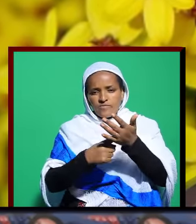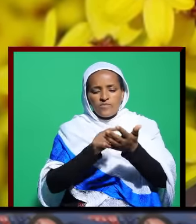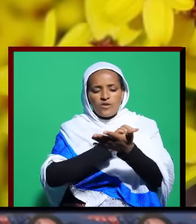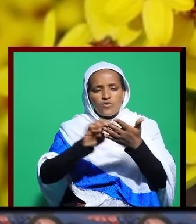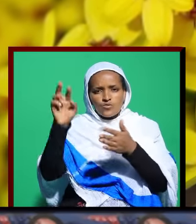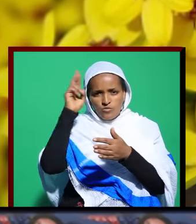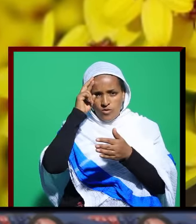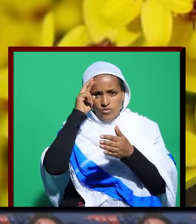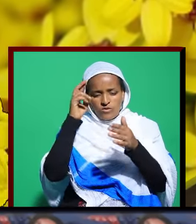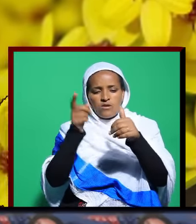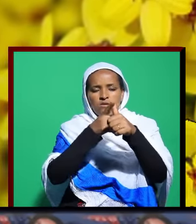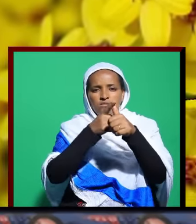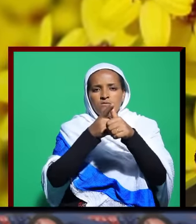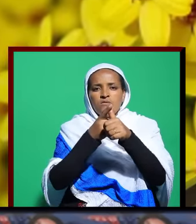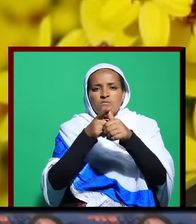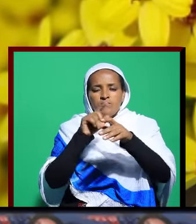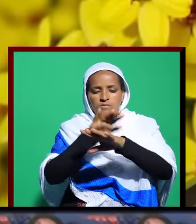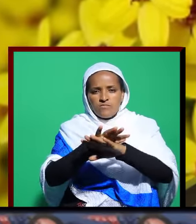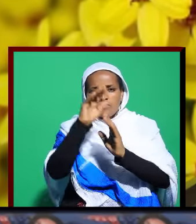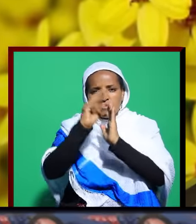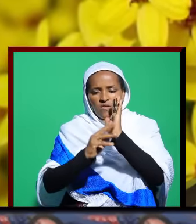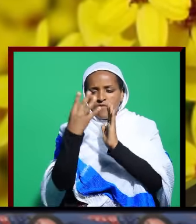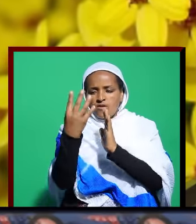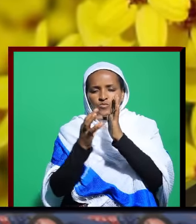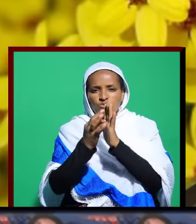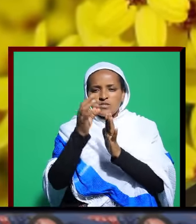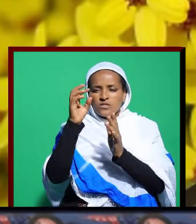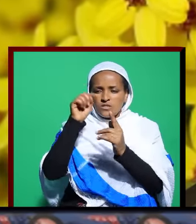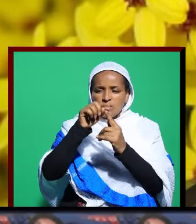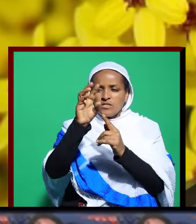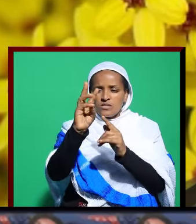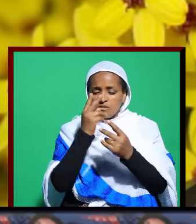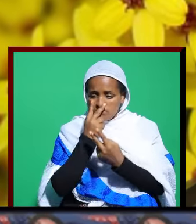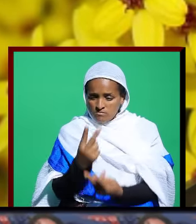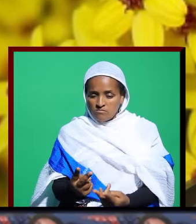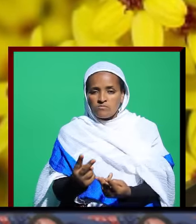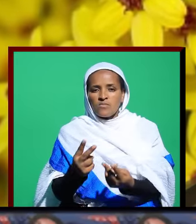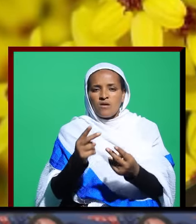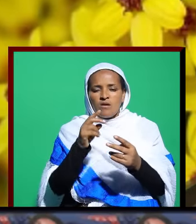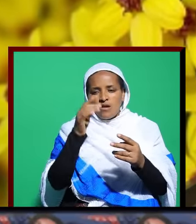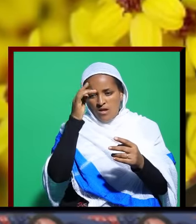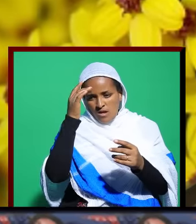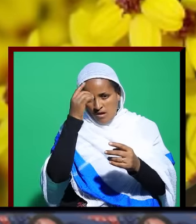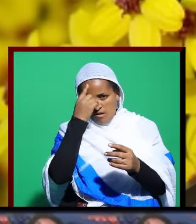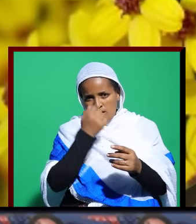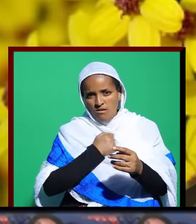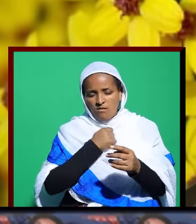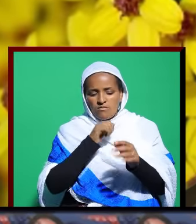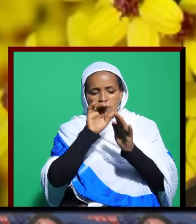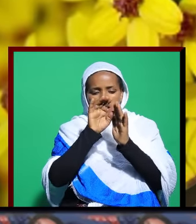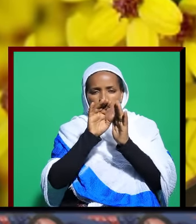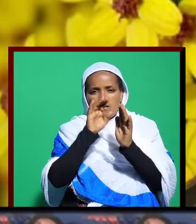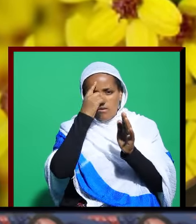ቅዱስ ጴጥሮስ እንደዚህ ይላቸዋል። በአንደኛ ጴጥሮስ መልእክቱ በምዕራፍ 4 ከቁጥር 3 እስከ 6 ስንመለከት የአሕዛብን